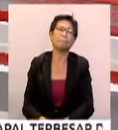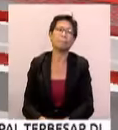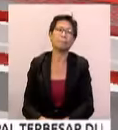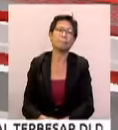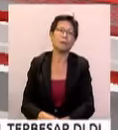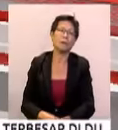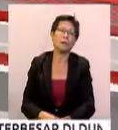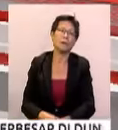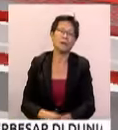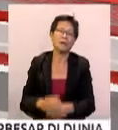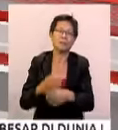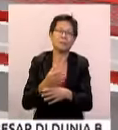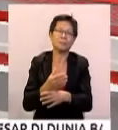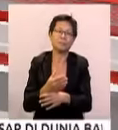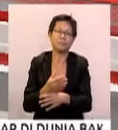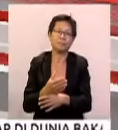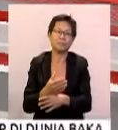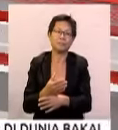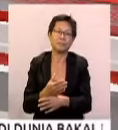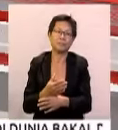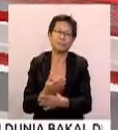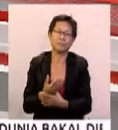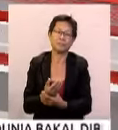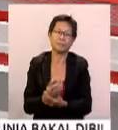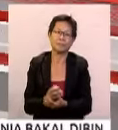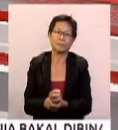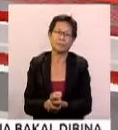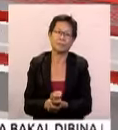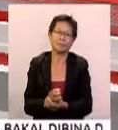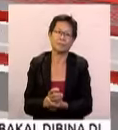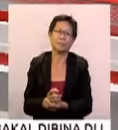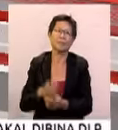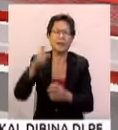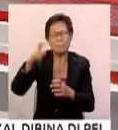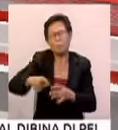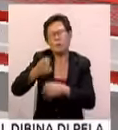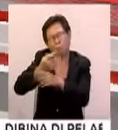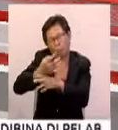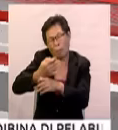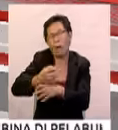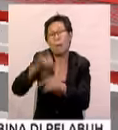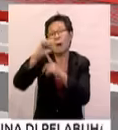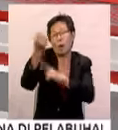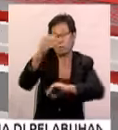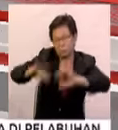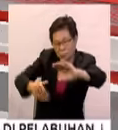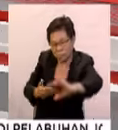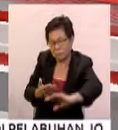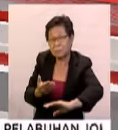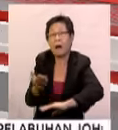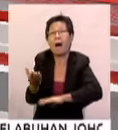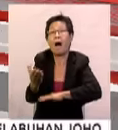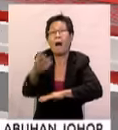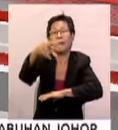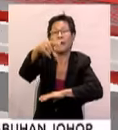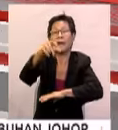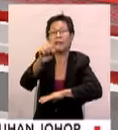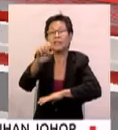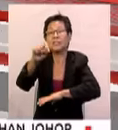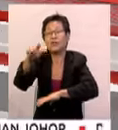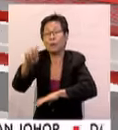Mengambil simpulan bahasa atau pepatah, jika tidak dipecahkan ruyung, manakan dapat sagunya. Pertubuhan Silat Seni Gayung Malaysia